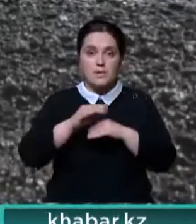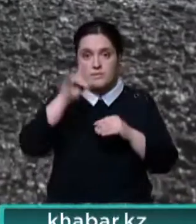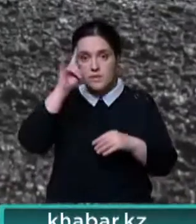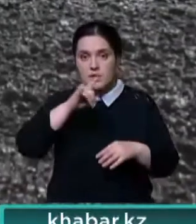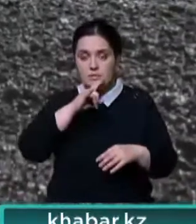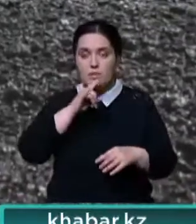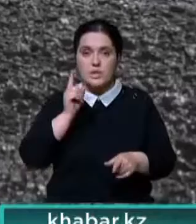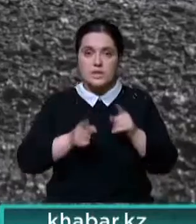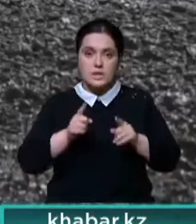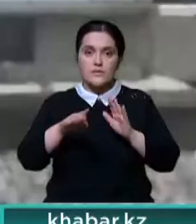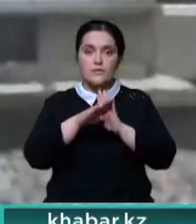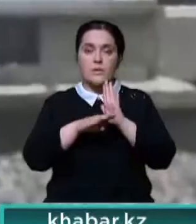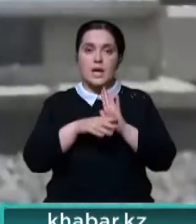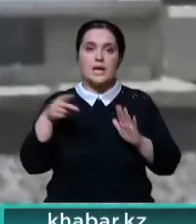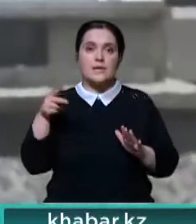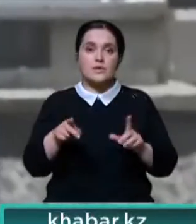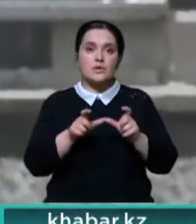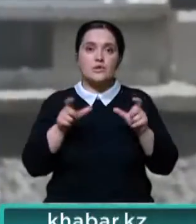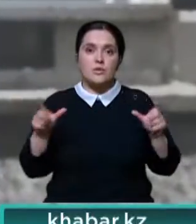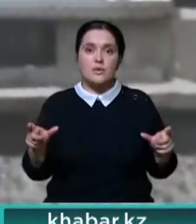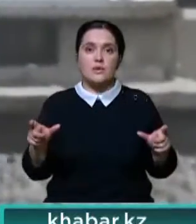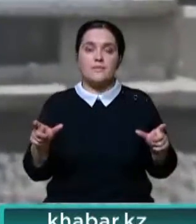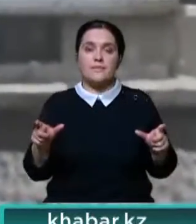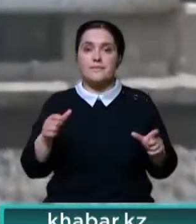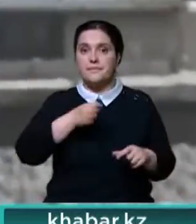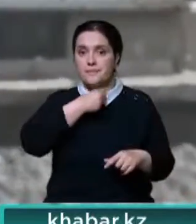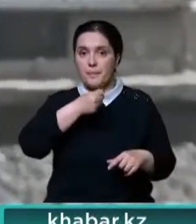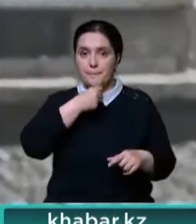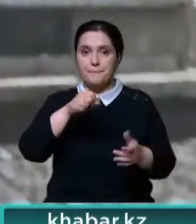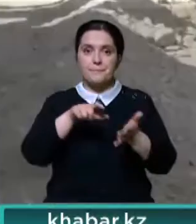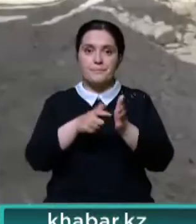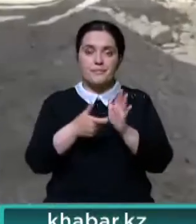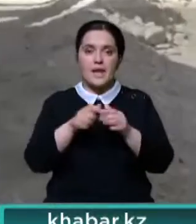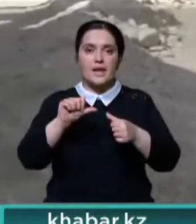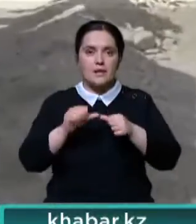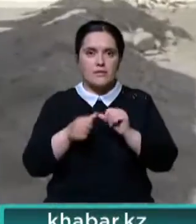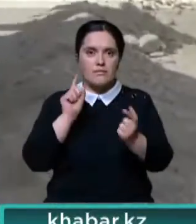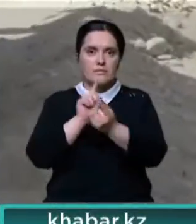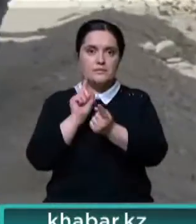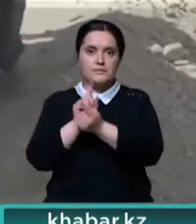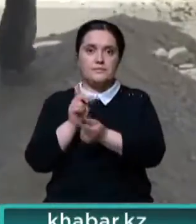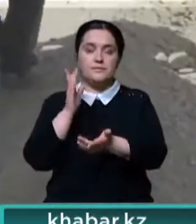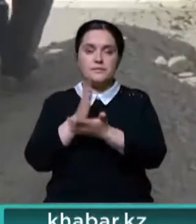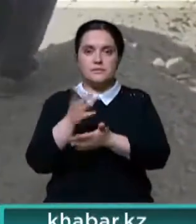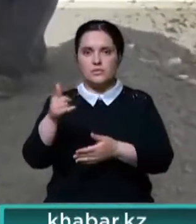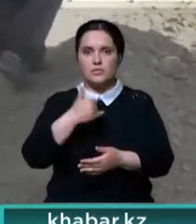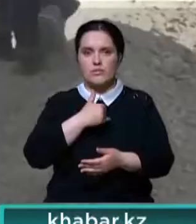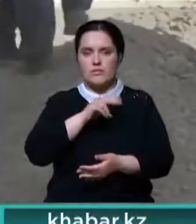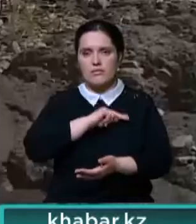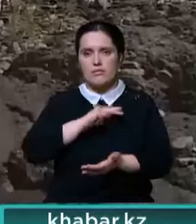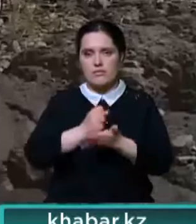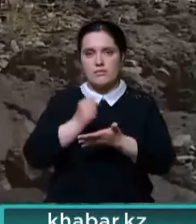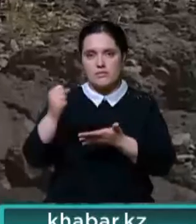как и по всему Казахстану, действует программа «2000 школ». В ее рамках со старшеклассниками регулярно проводят встречи, направленные на